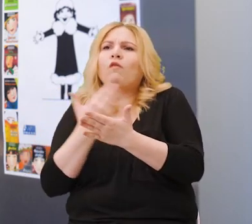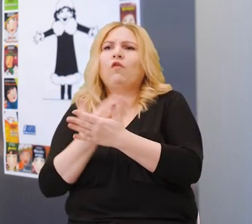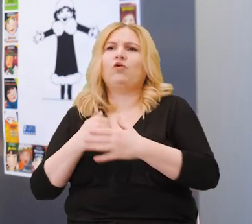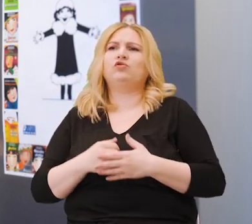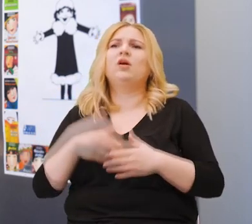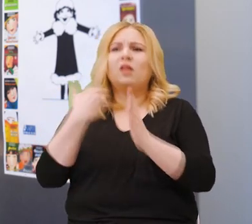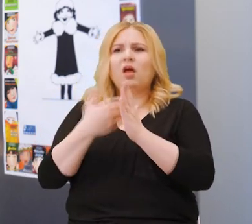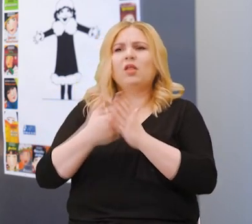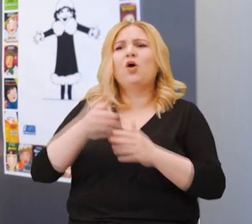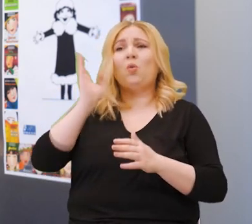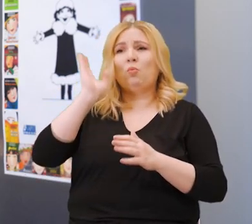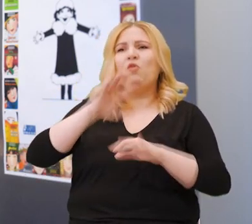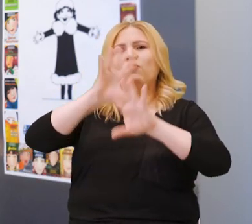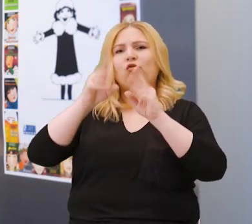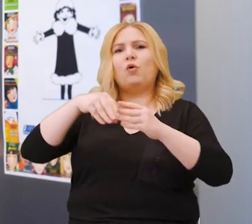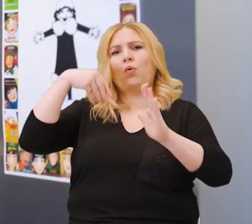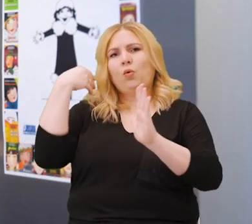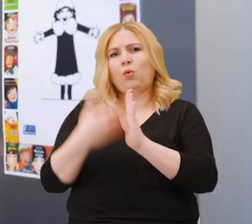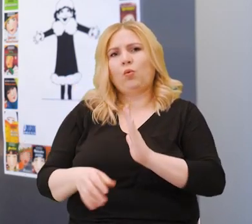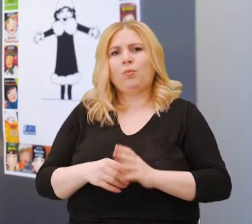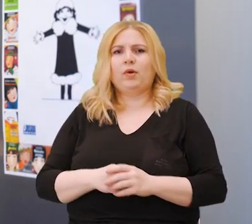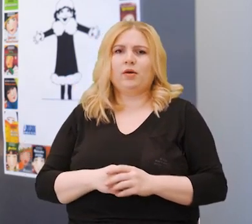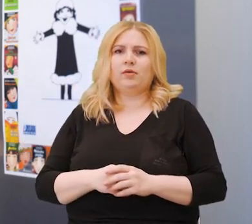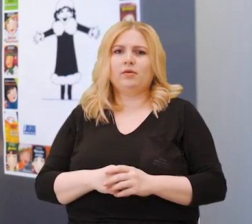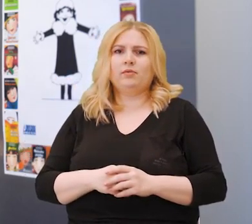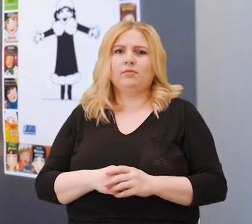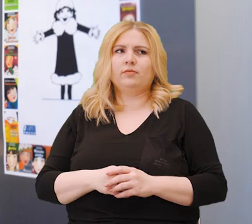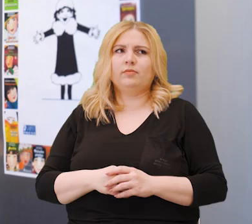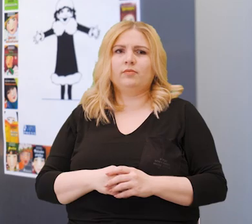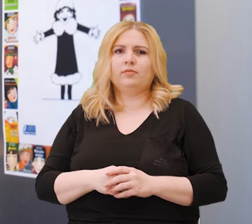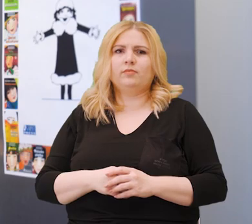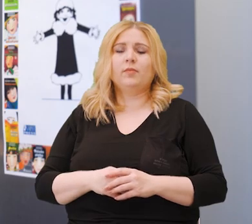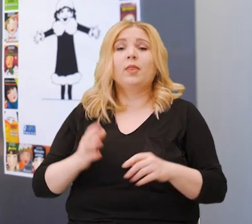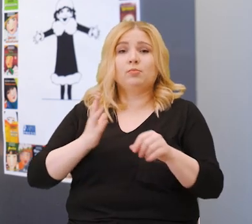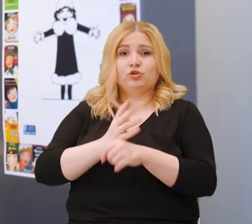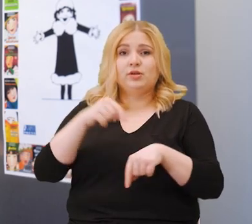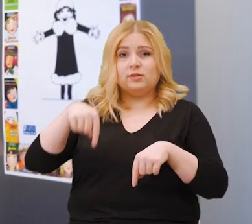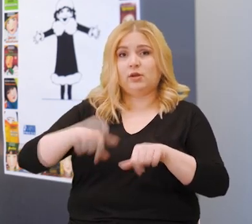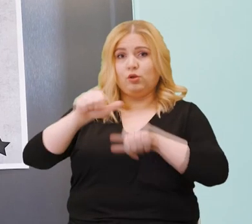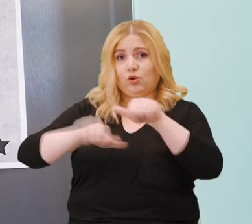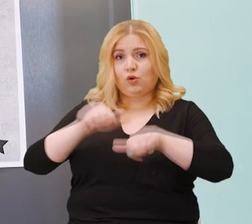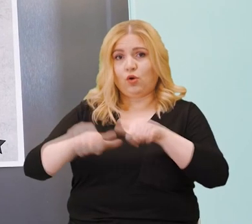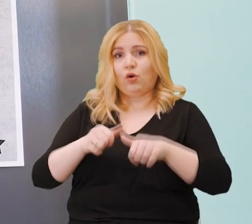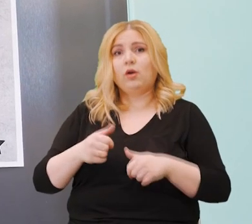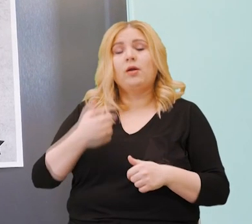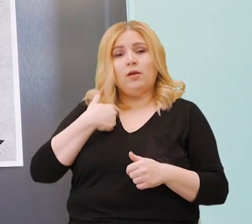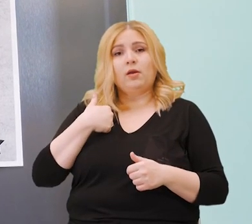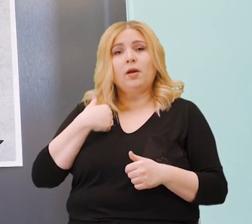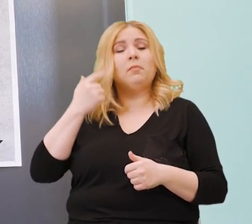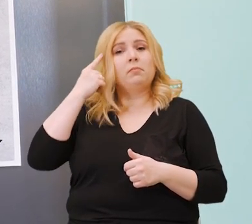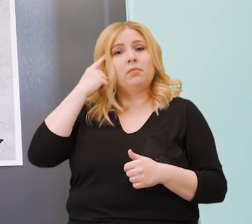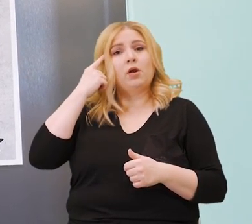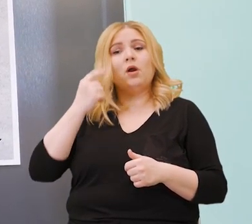dla sztuki, kultury, a nawet gospodarki narodowej, że już nie wspomnę o życiu prywatnym poszczególnych jednostek. Przez ten rok